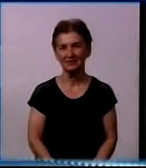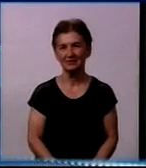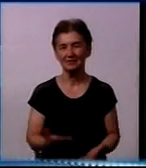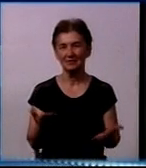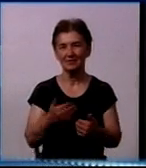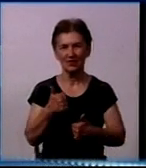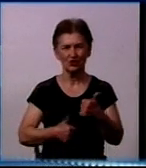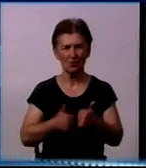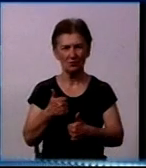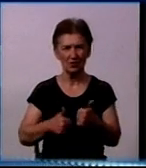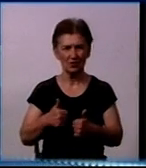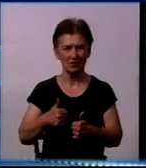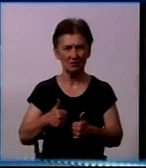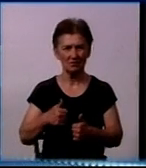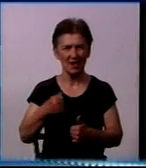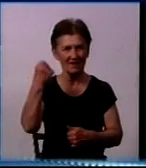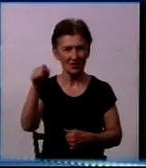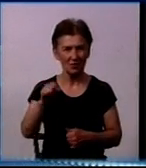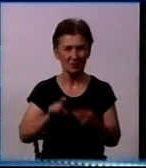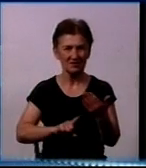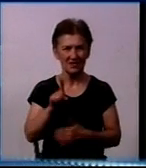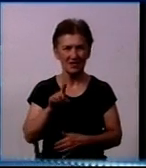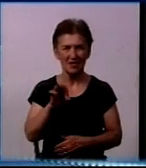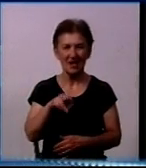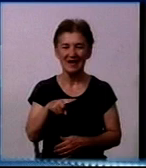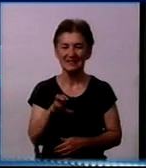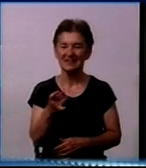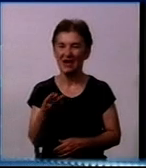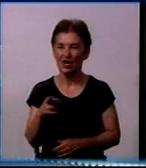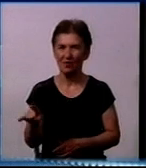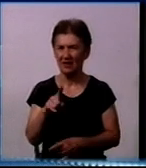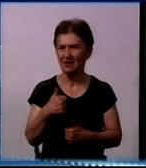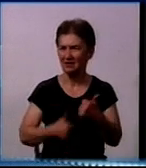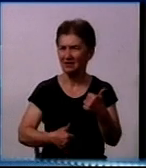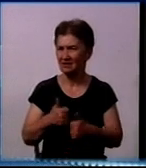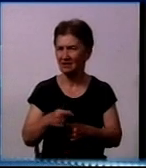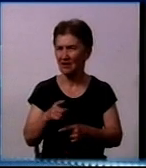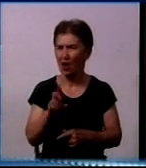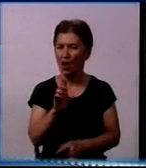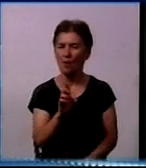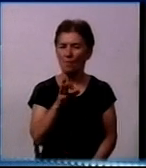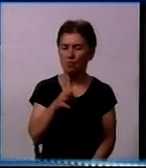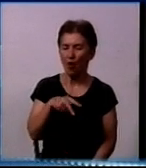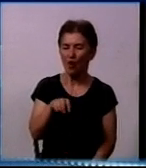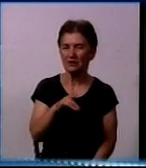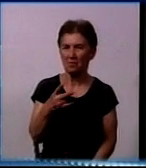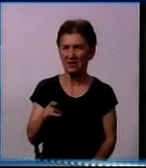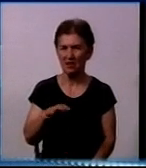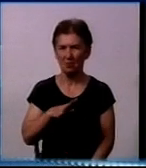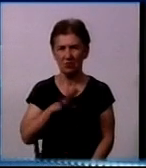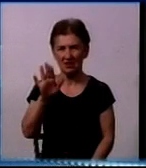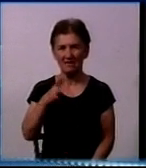Чемпіонкою Європи з бодіфітнесу стала кропивничанка Надія Столярова. Головні змагання континенту з бодібілдингу та фітнесу відбулися в